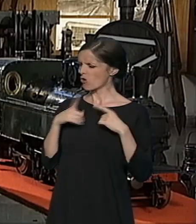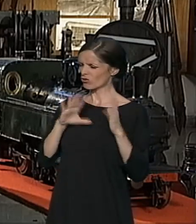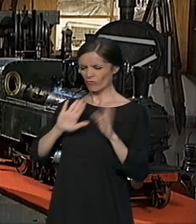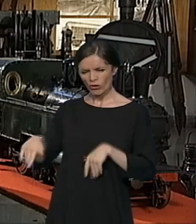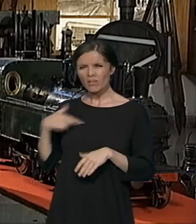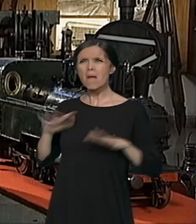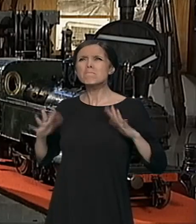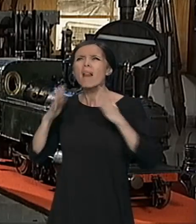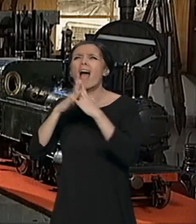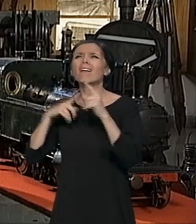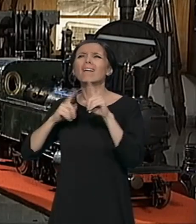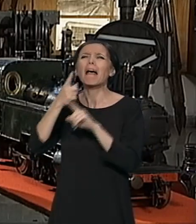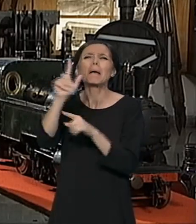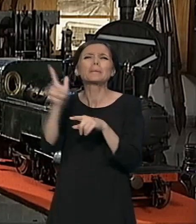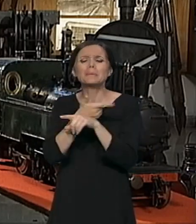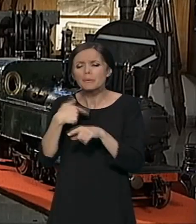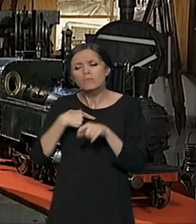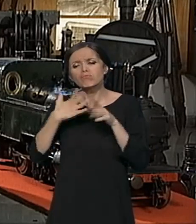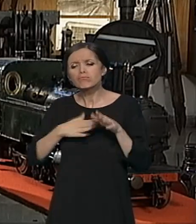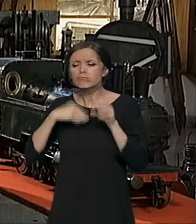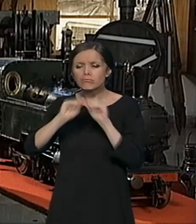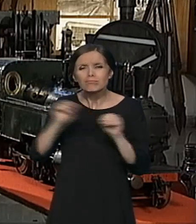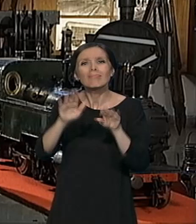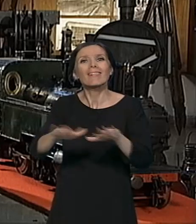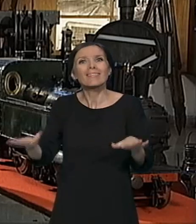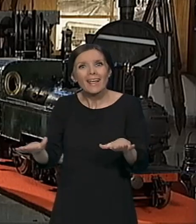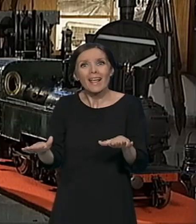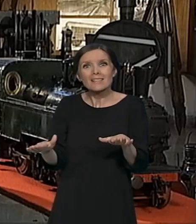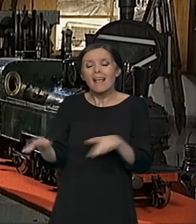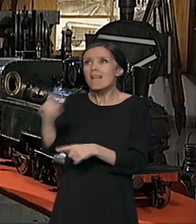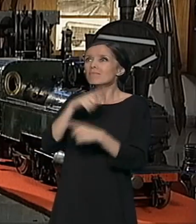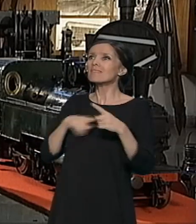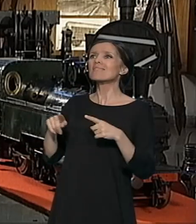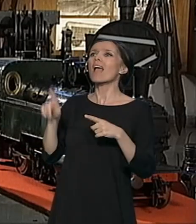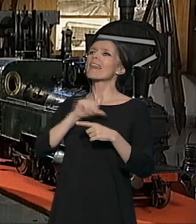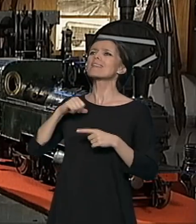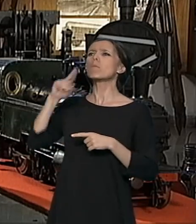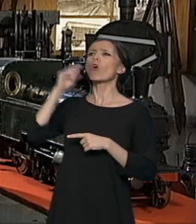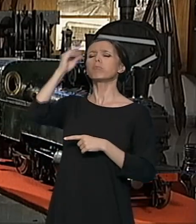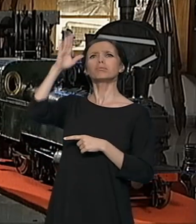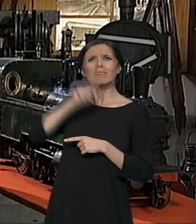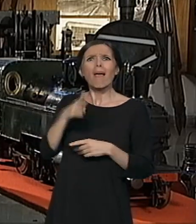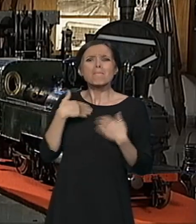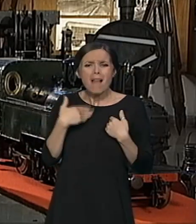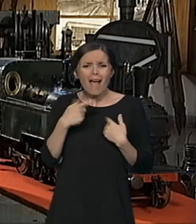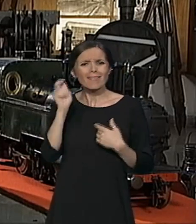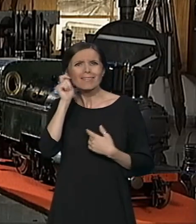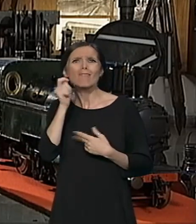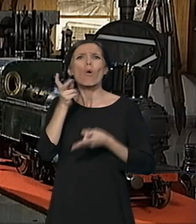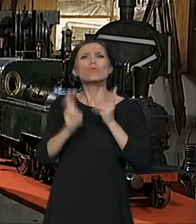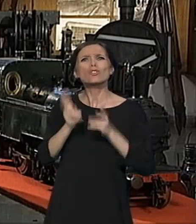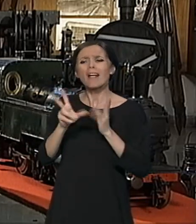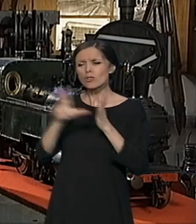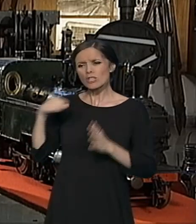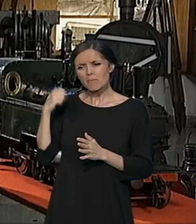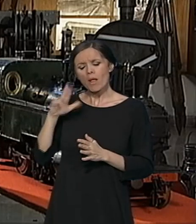nečemu. Znači, postojala osjećaj misije ne samo na nivou elite. Učiteljica od 18 godina već ima osjećaj